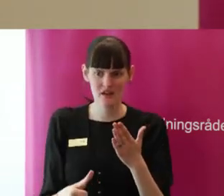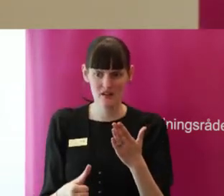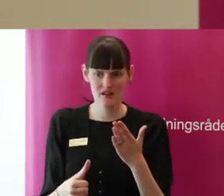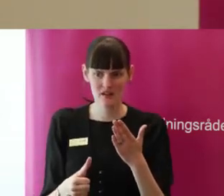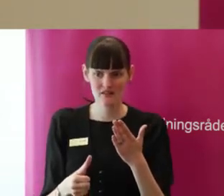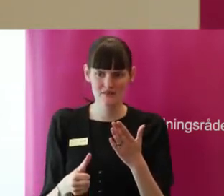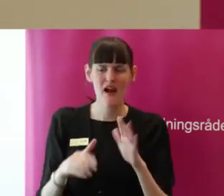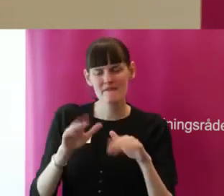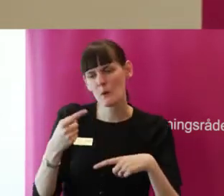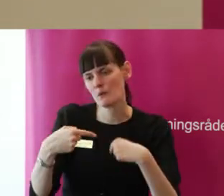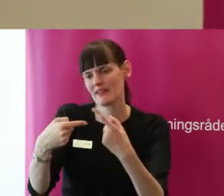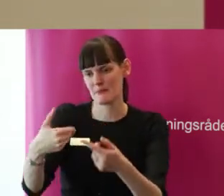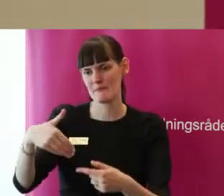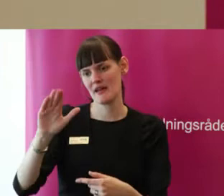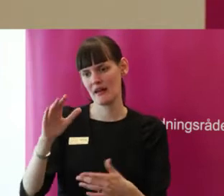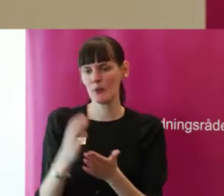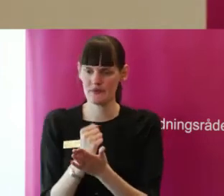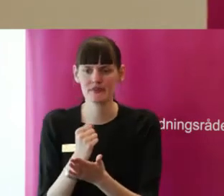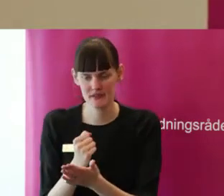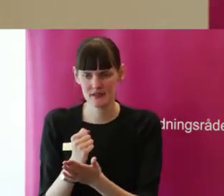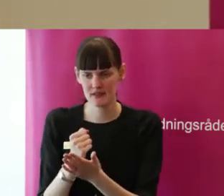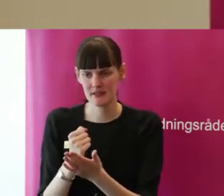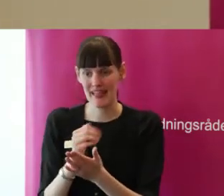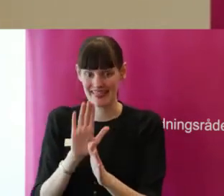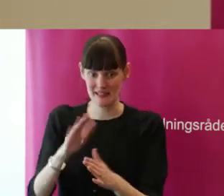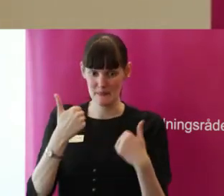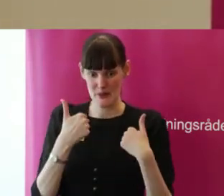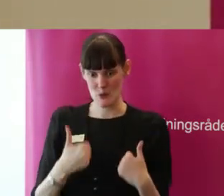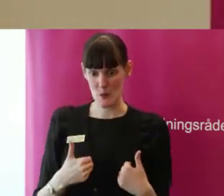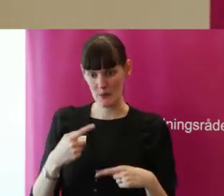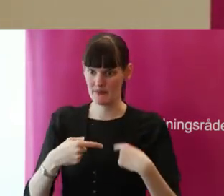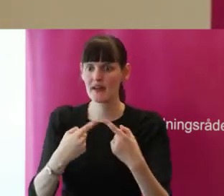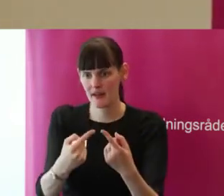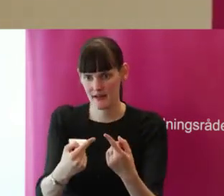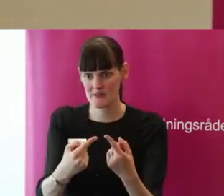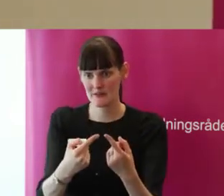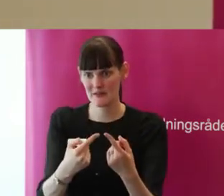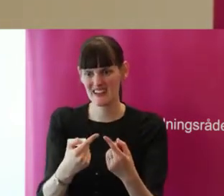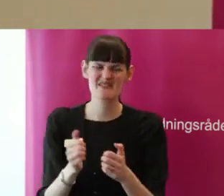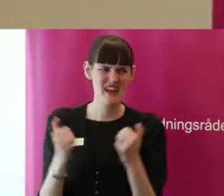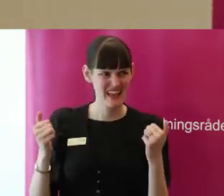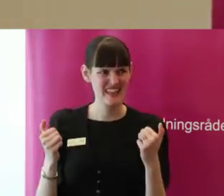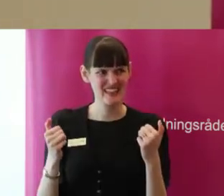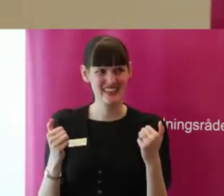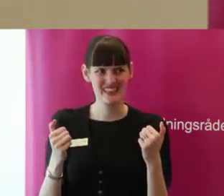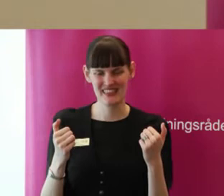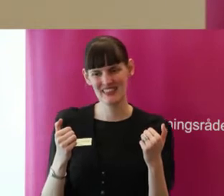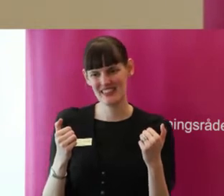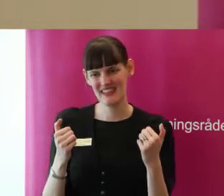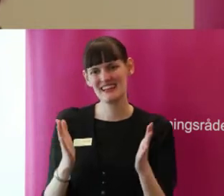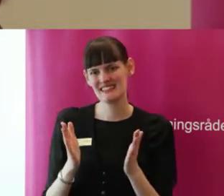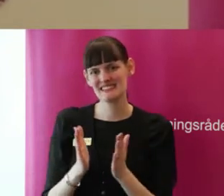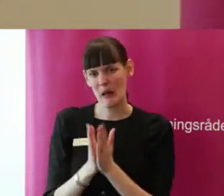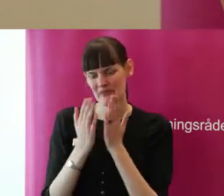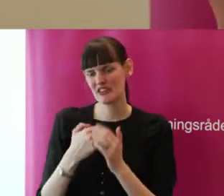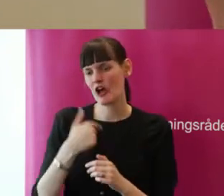kommit längre sin utveckling, i sin personliga utveckling. Därmed är inte sagt att jag tror också att det finns väldigt